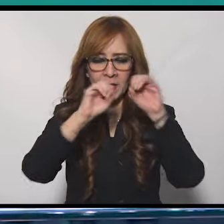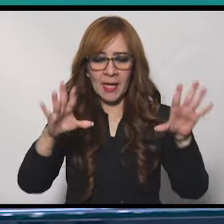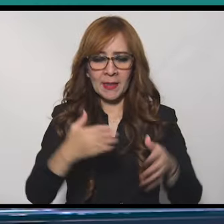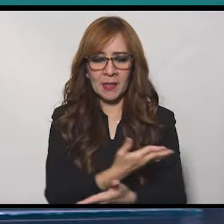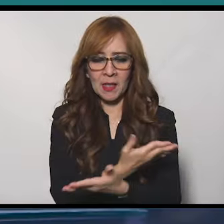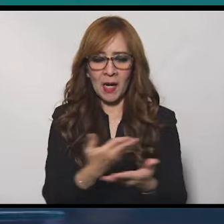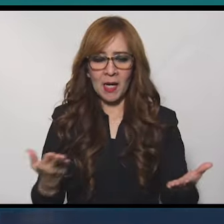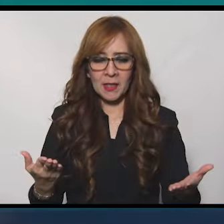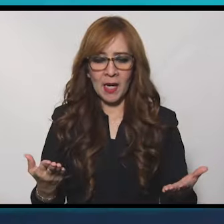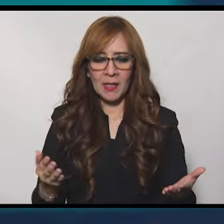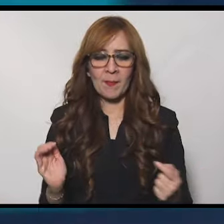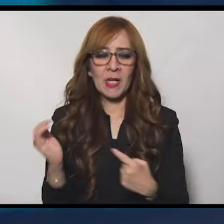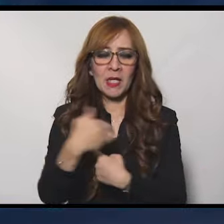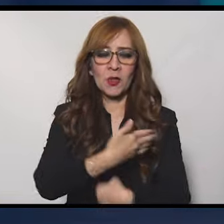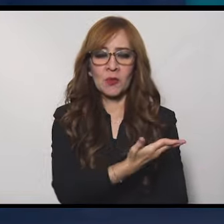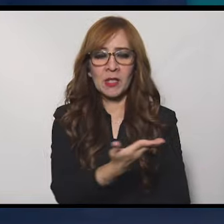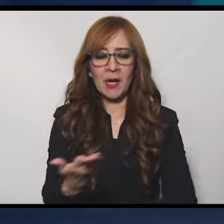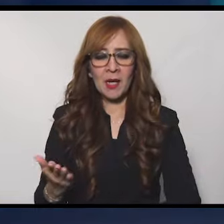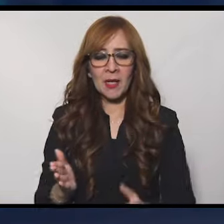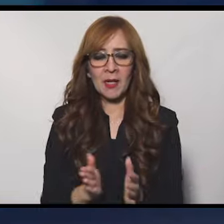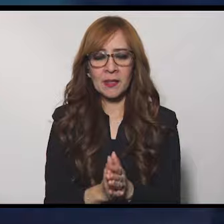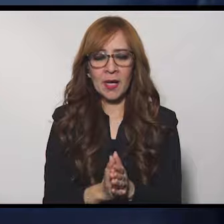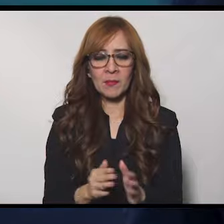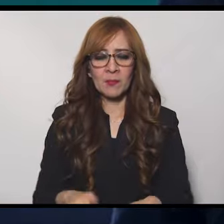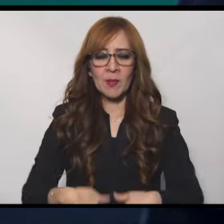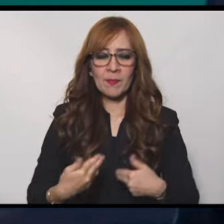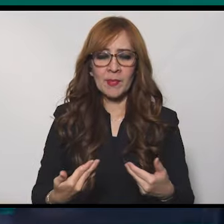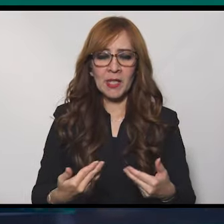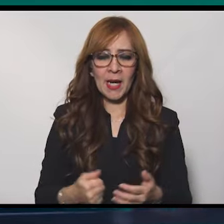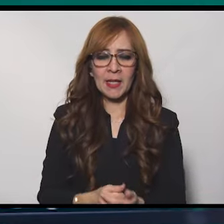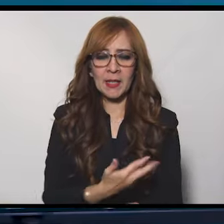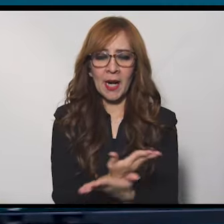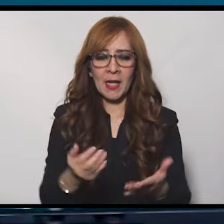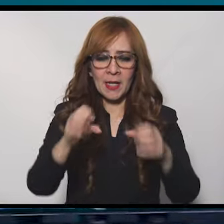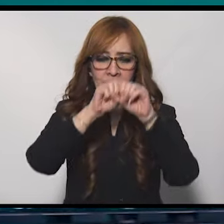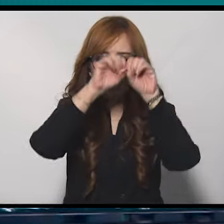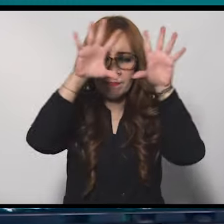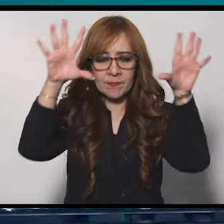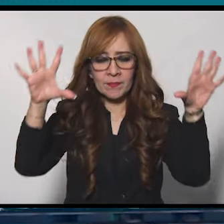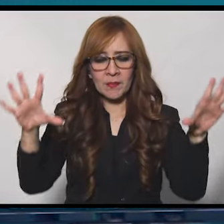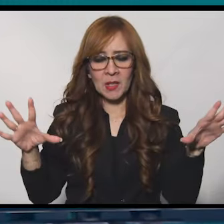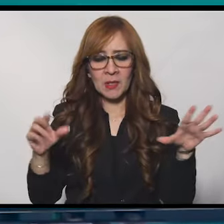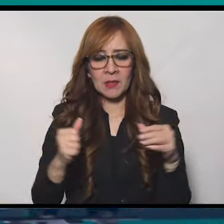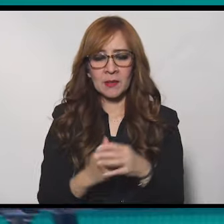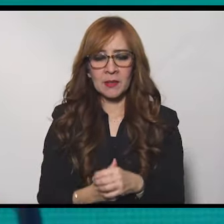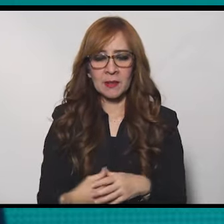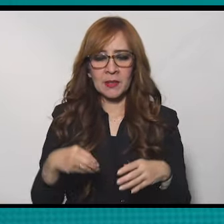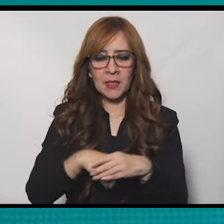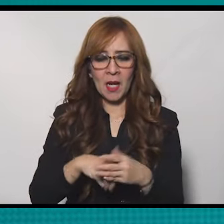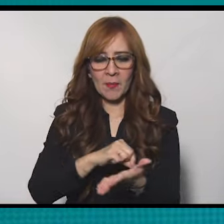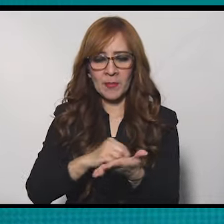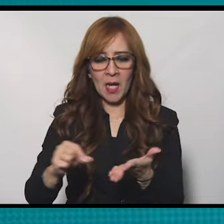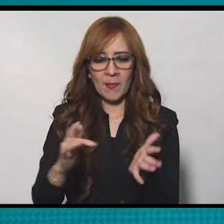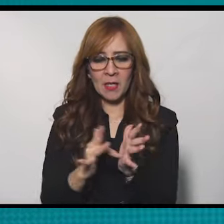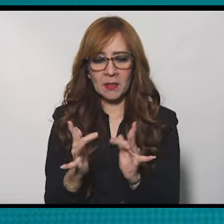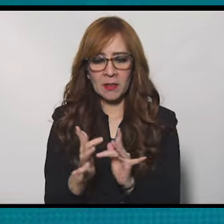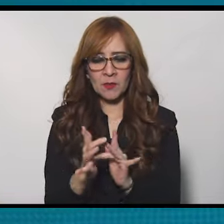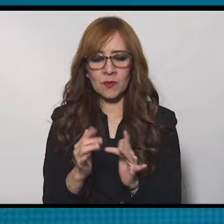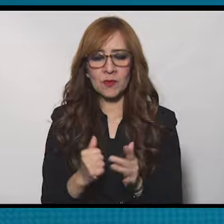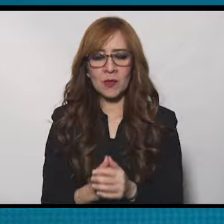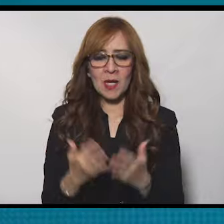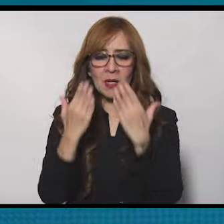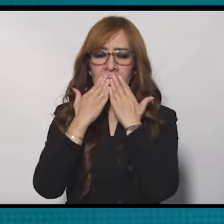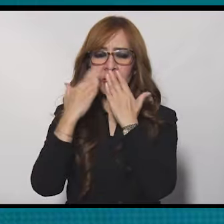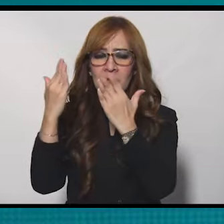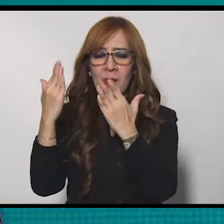you, and may His face shine upon you in Jesus' mighty name. Thank